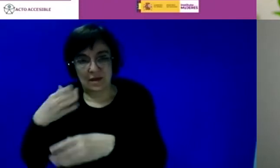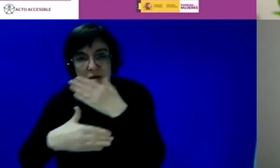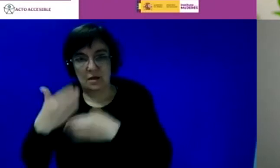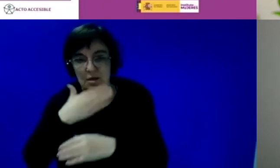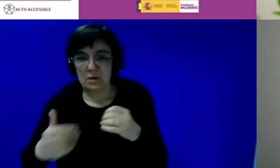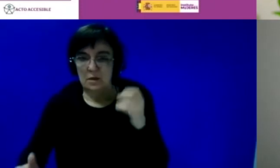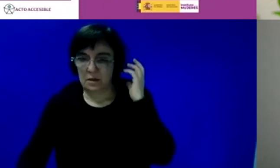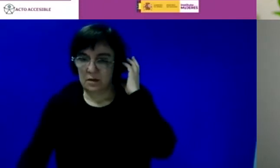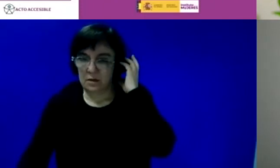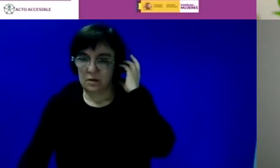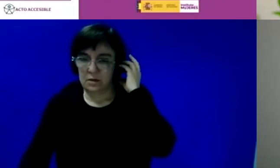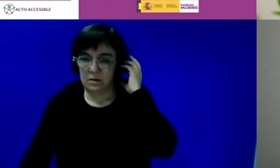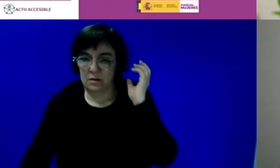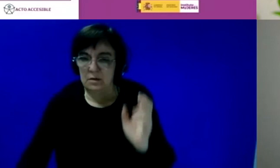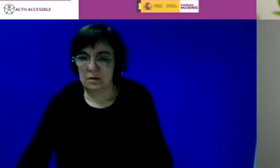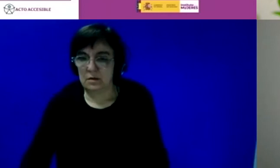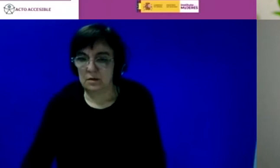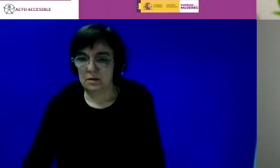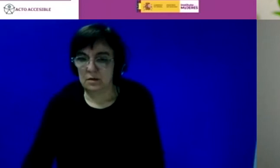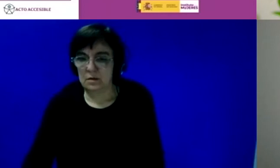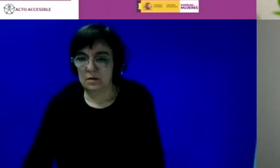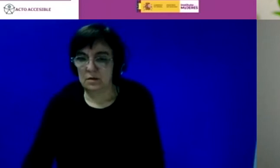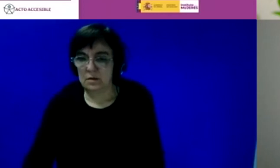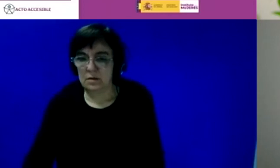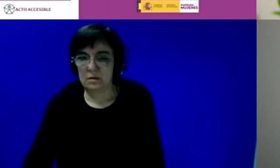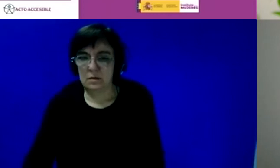disabilities. І вони самотужки